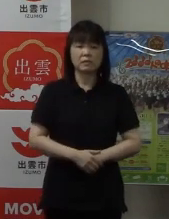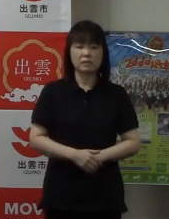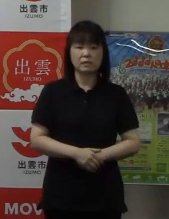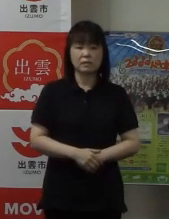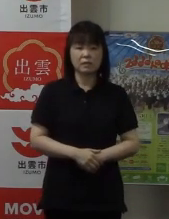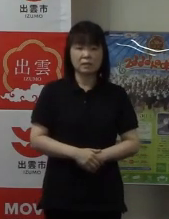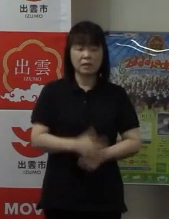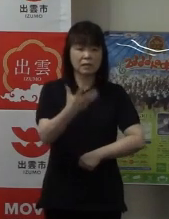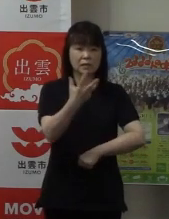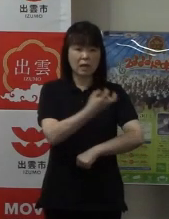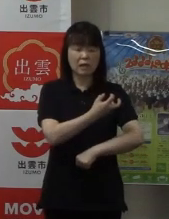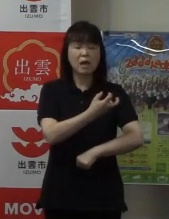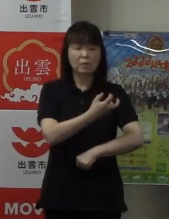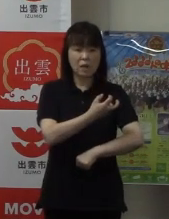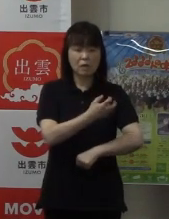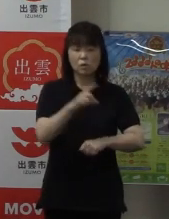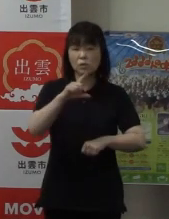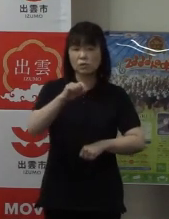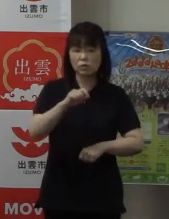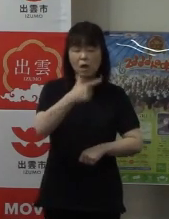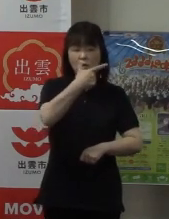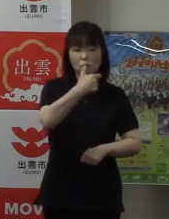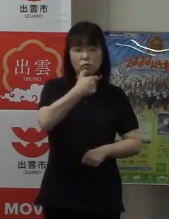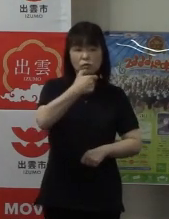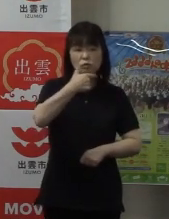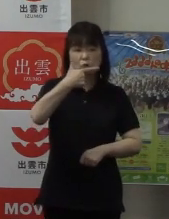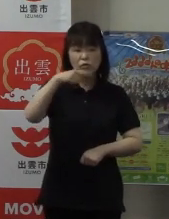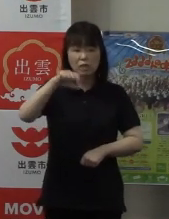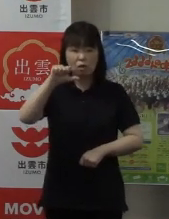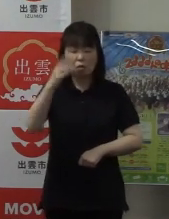回目の接種率も 65.6% と今